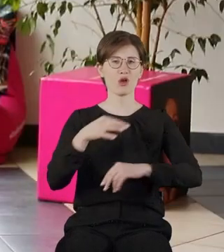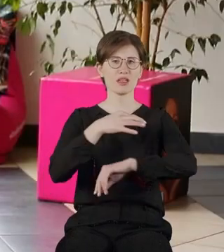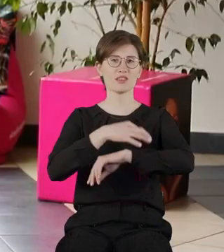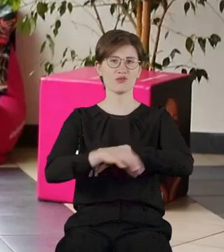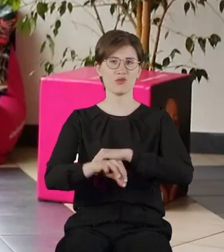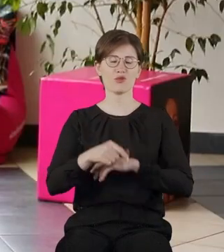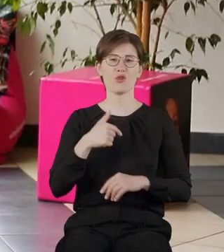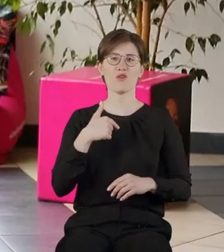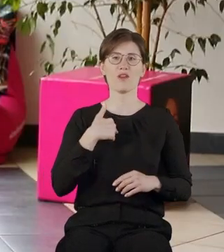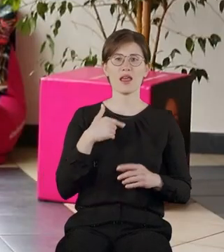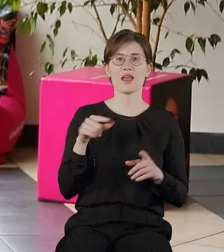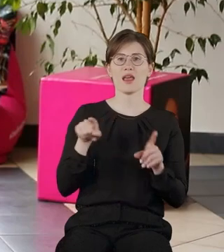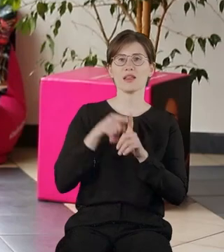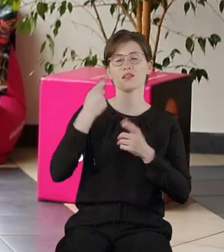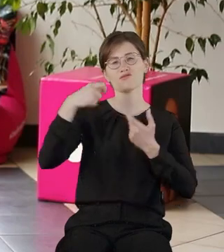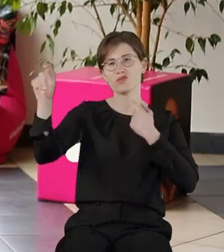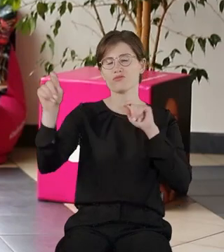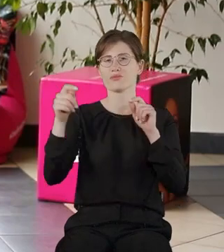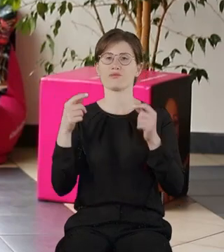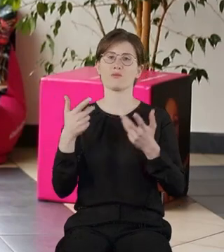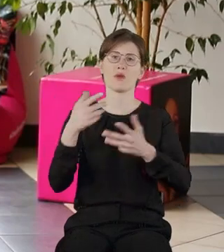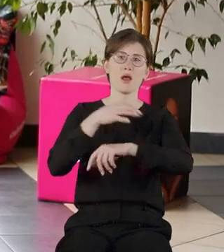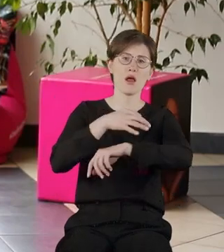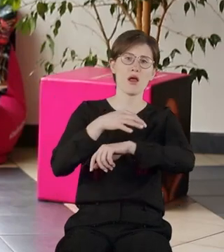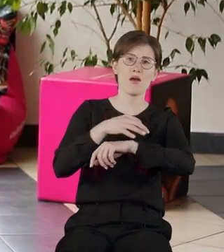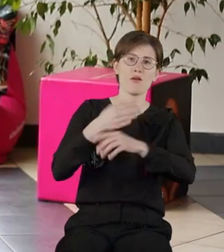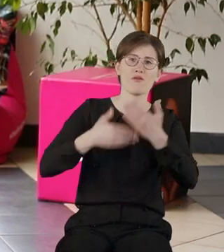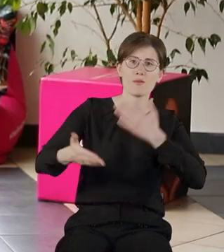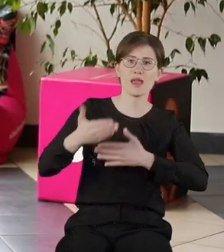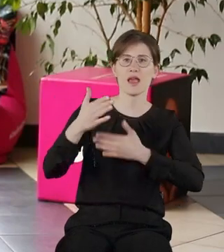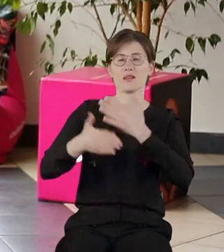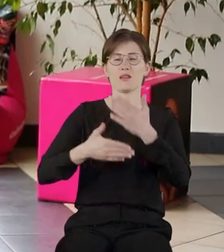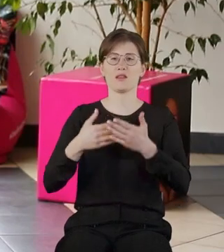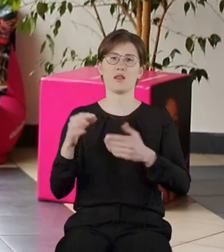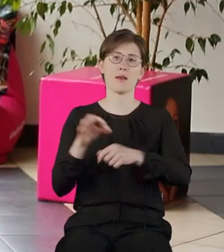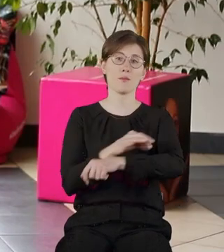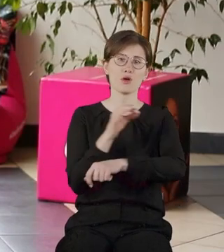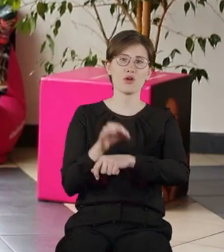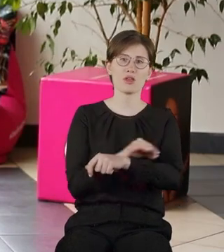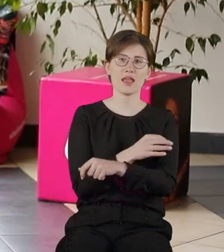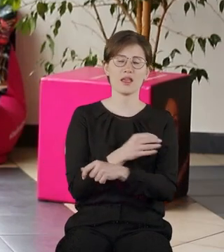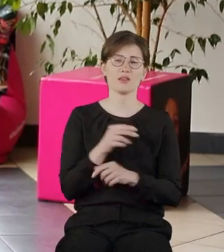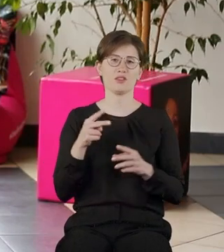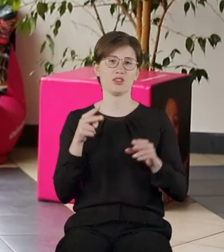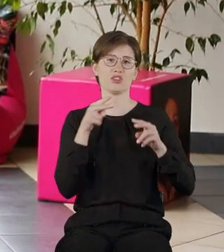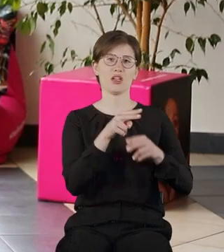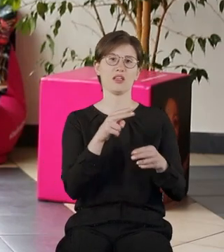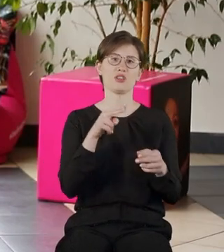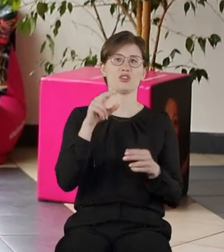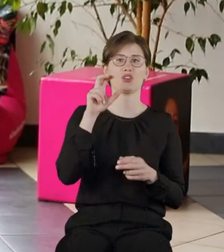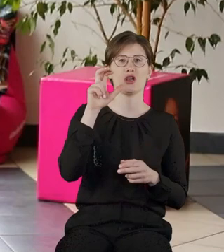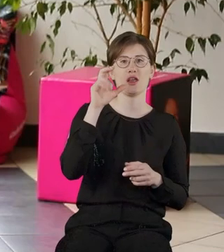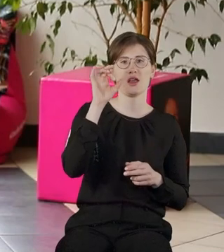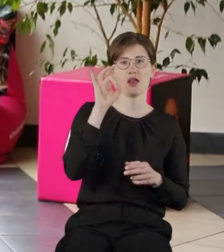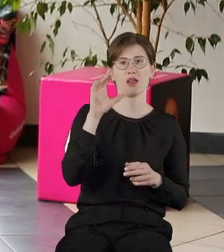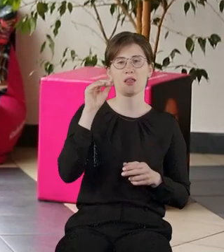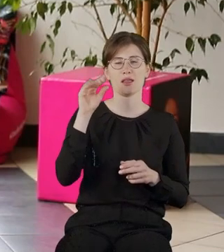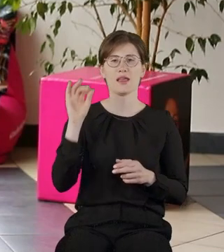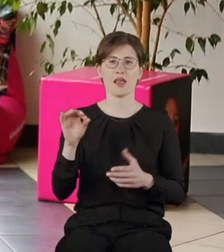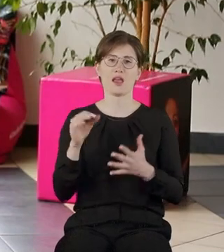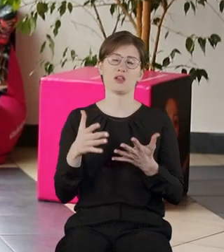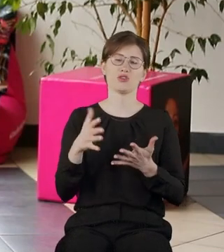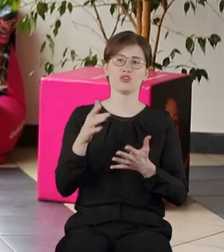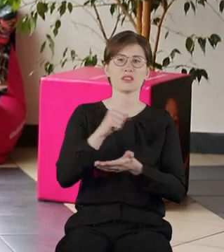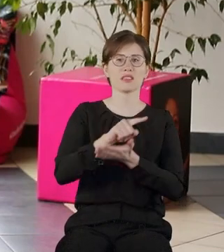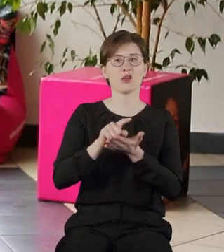miałam możliwość też uczestniczyć w wielu projektach, w wielu wymianach. Byłam także członkiem EGEA, czyli European Geography Association for Young